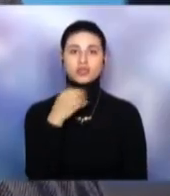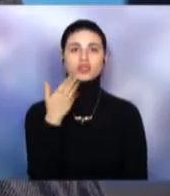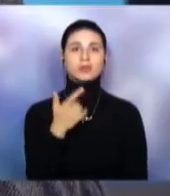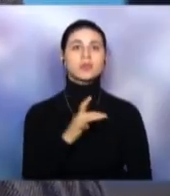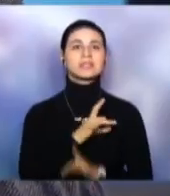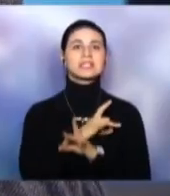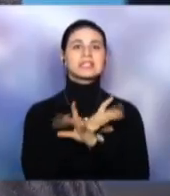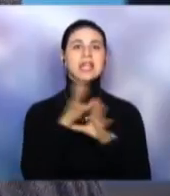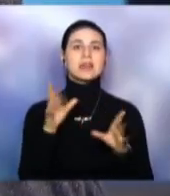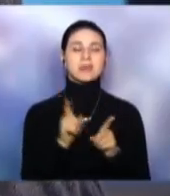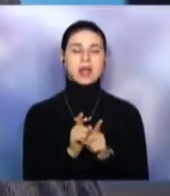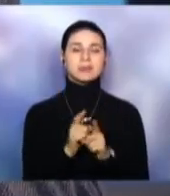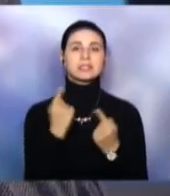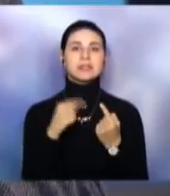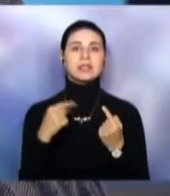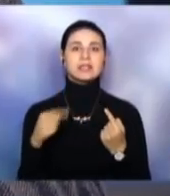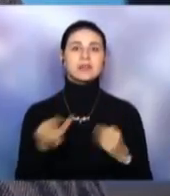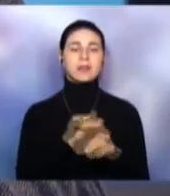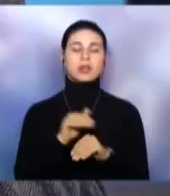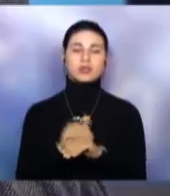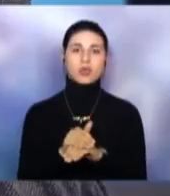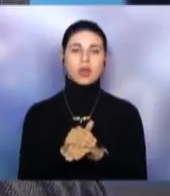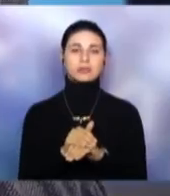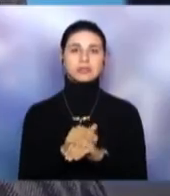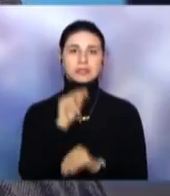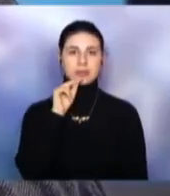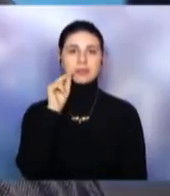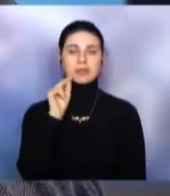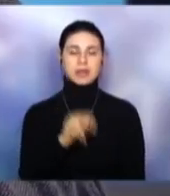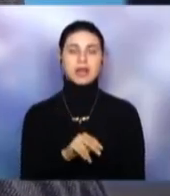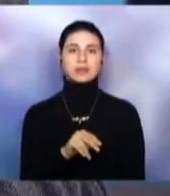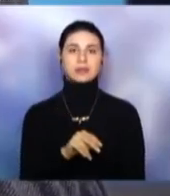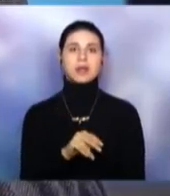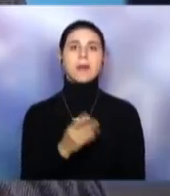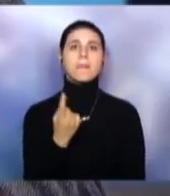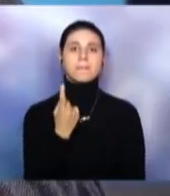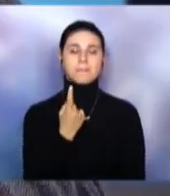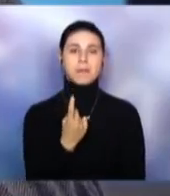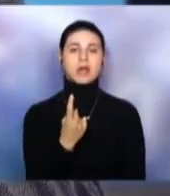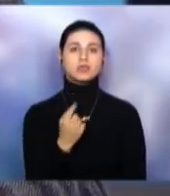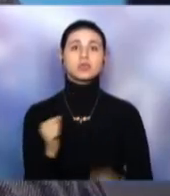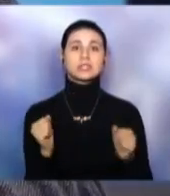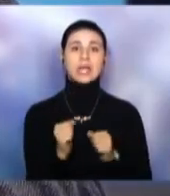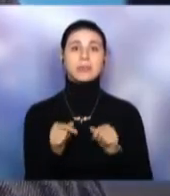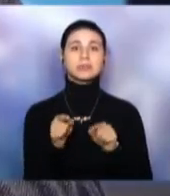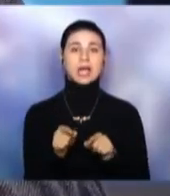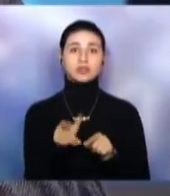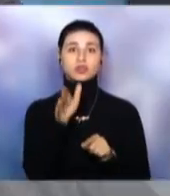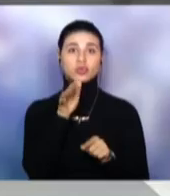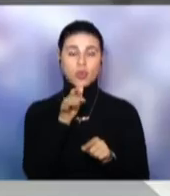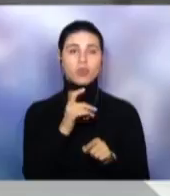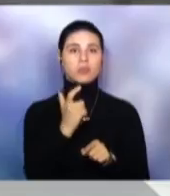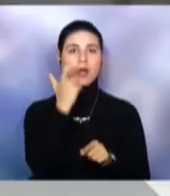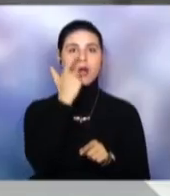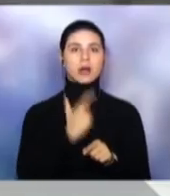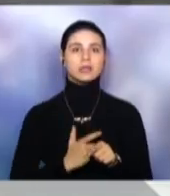ზეიმებისა და სხვადასხვა ფაქტორების ზემოქმედების გაუთვალისწინებლად მარტო ზამთარი თამაშობს და კლიმატი